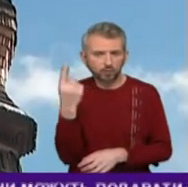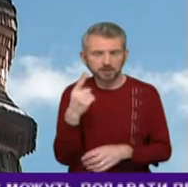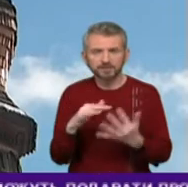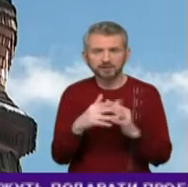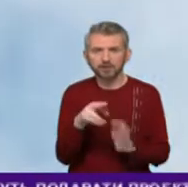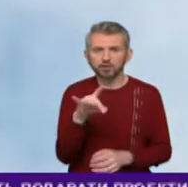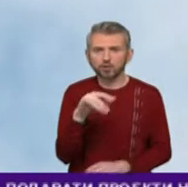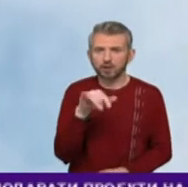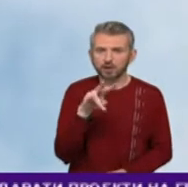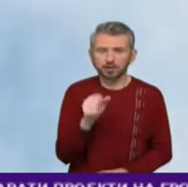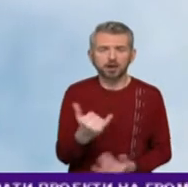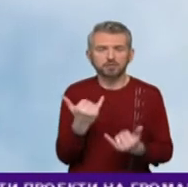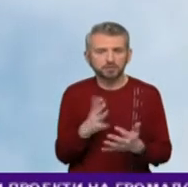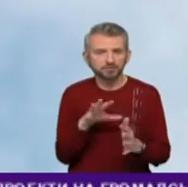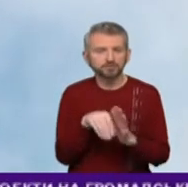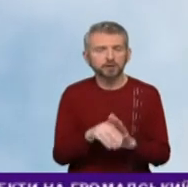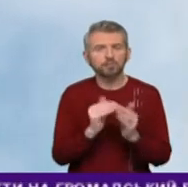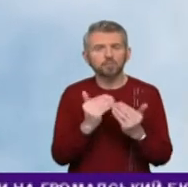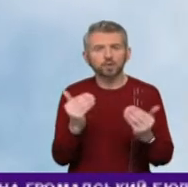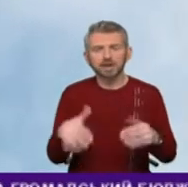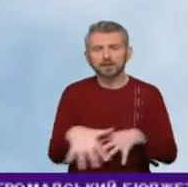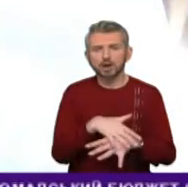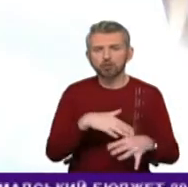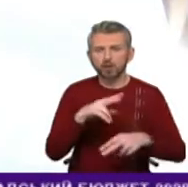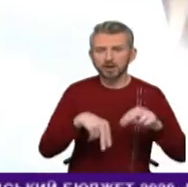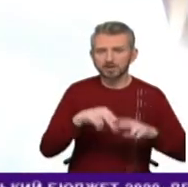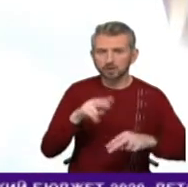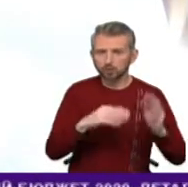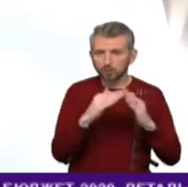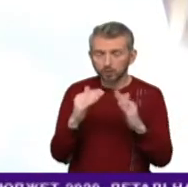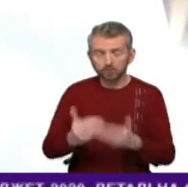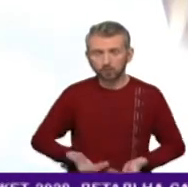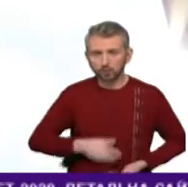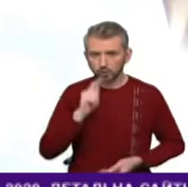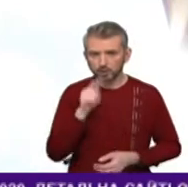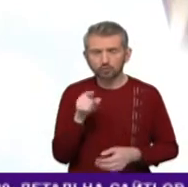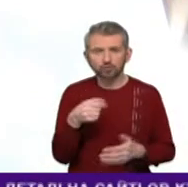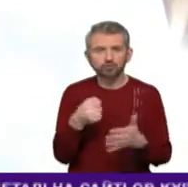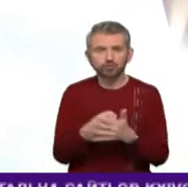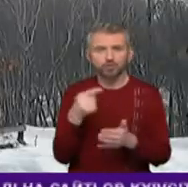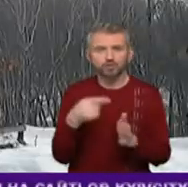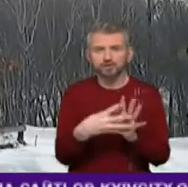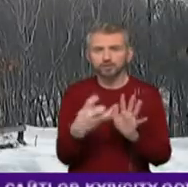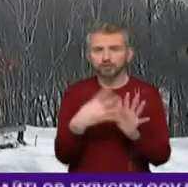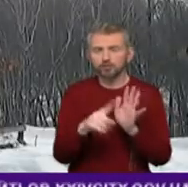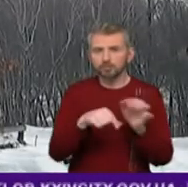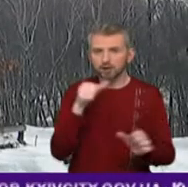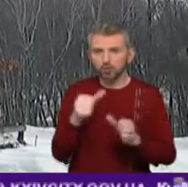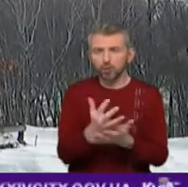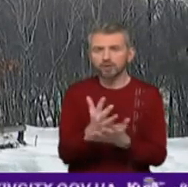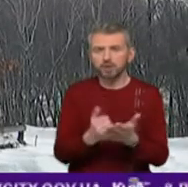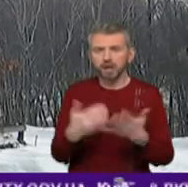а нині належить музею народної архітектури та побуту України. Тут до 1991 року і зберігали